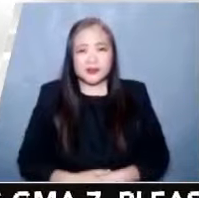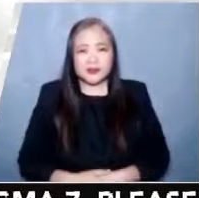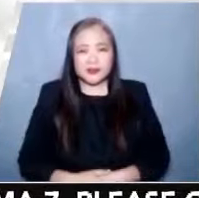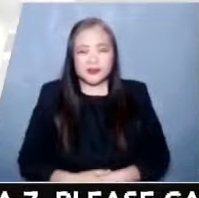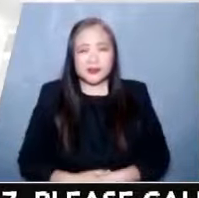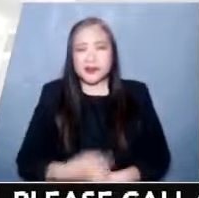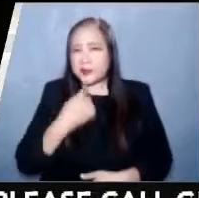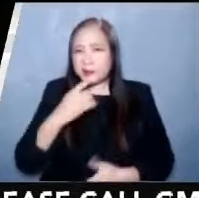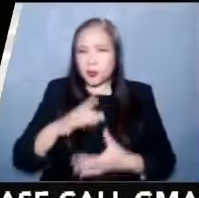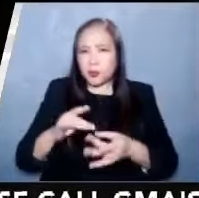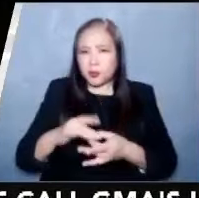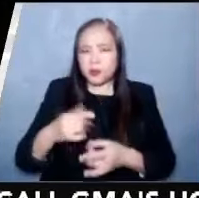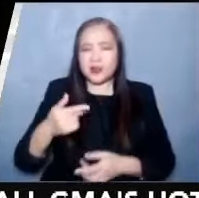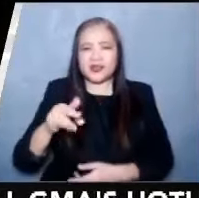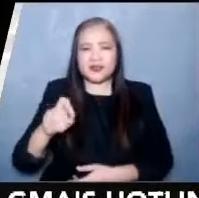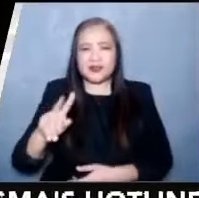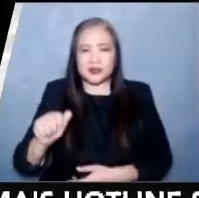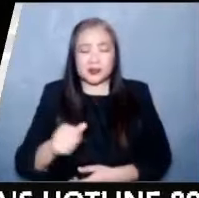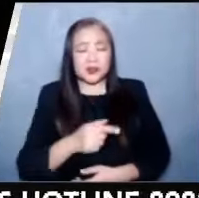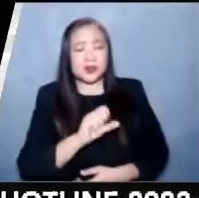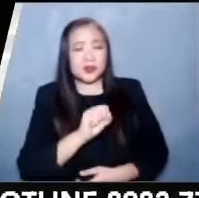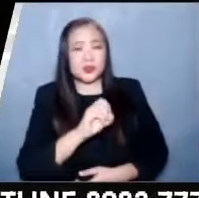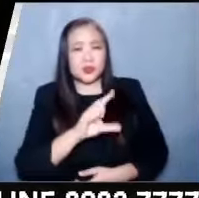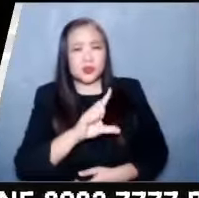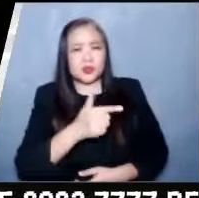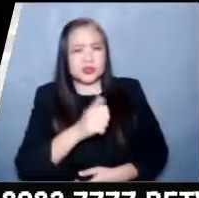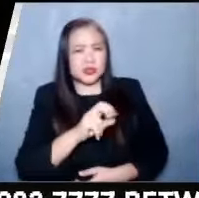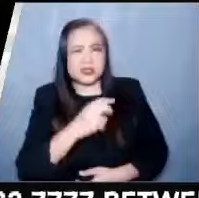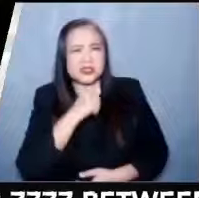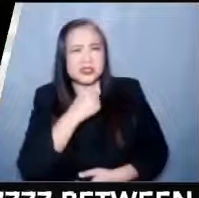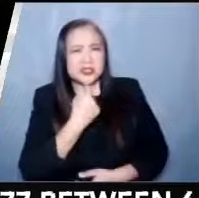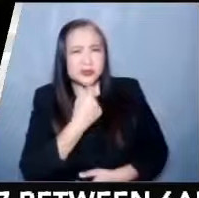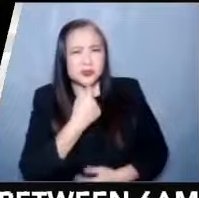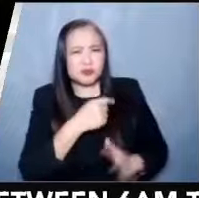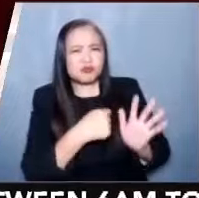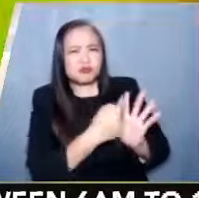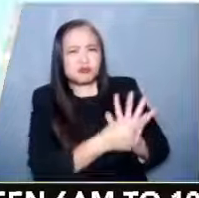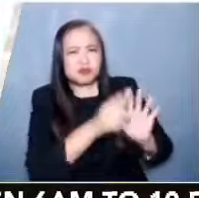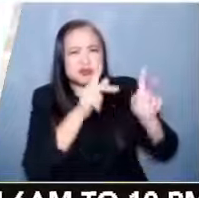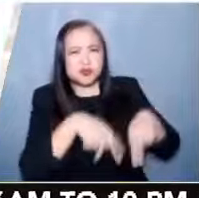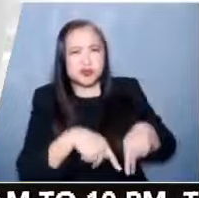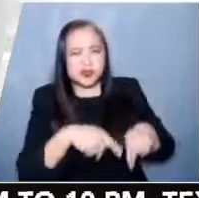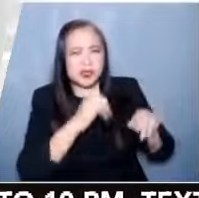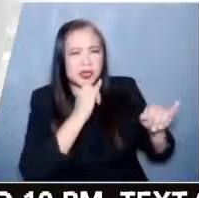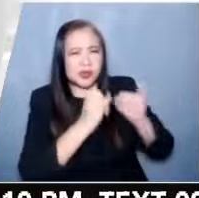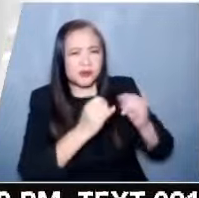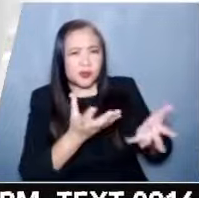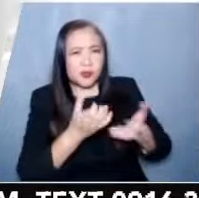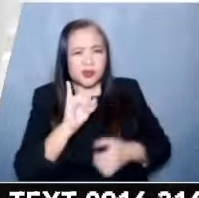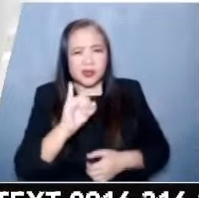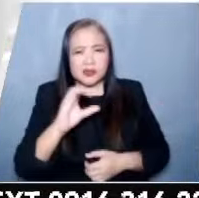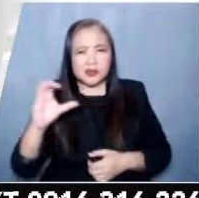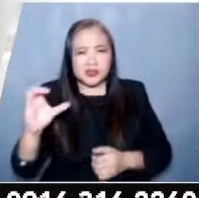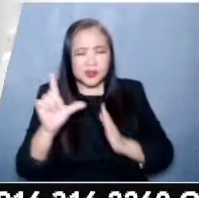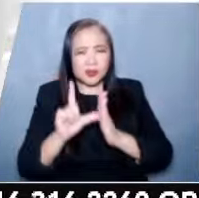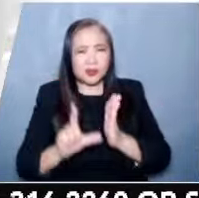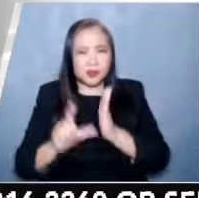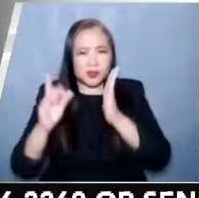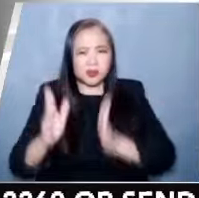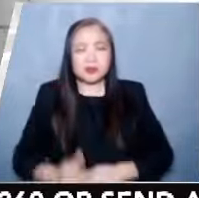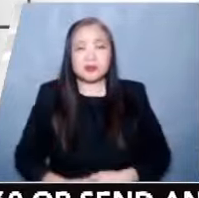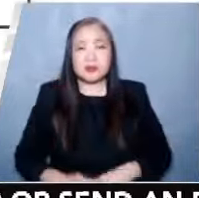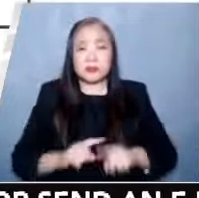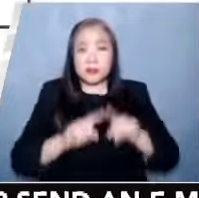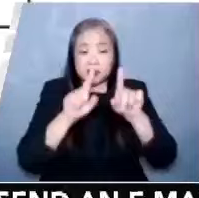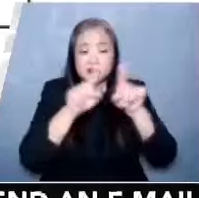rin sinabi ang Solicitor General kung sino ang limang kakausapin ng ICC prosecutor. Pero sa dokumentong inilabas ni dating